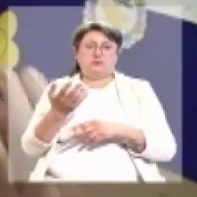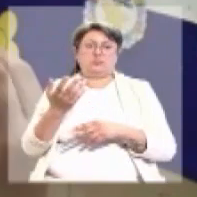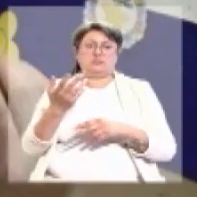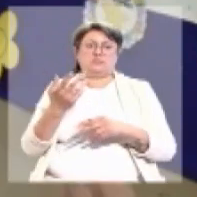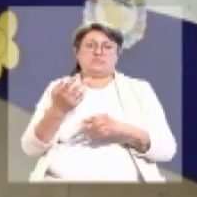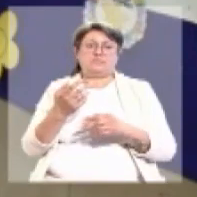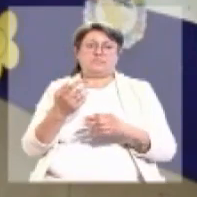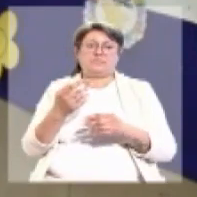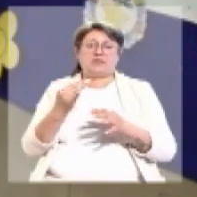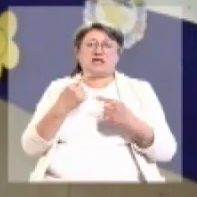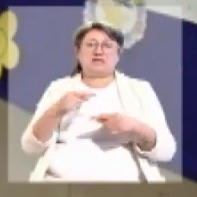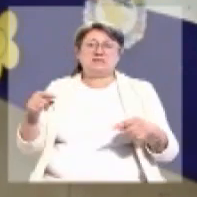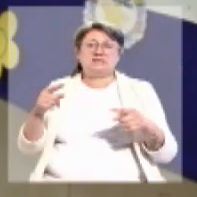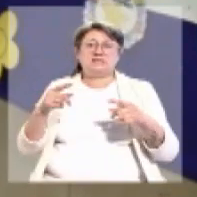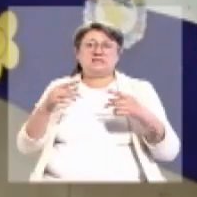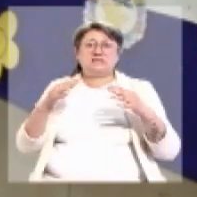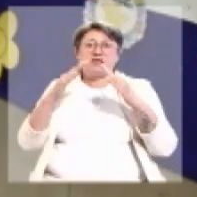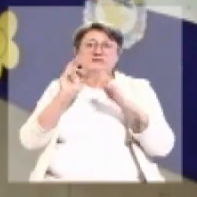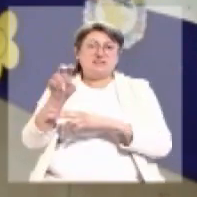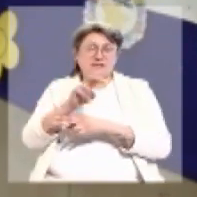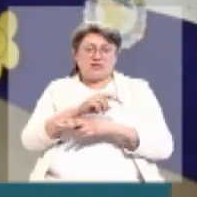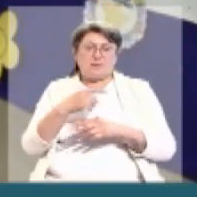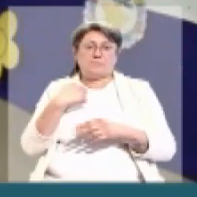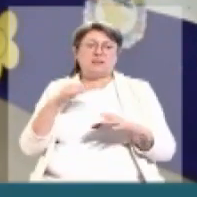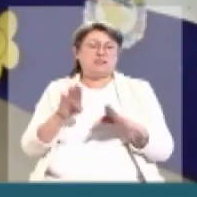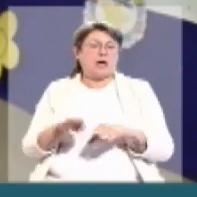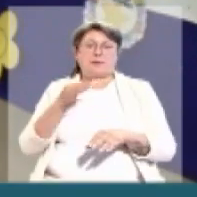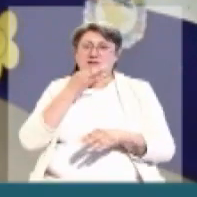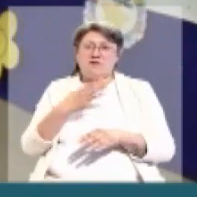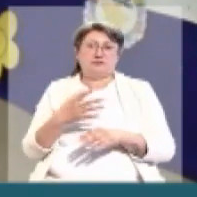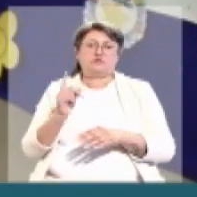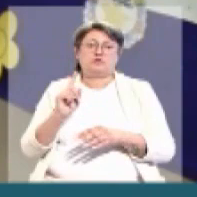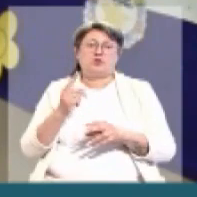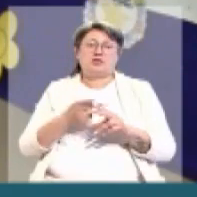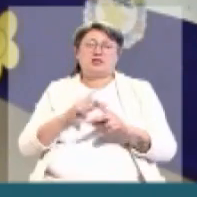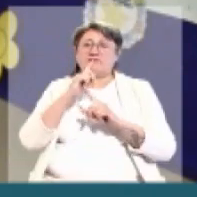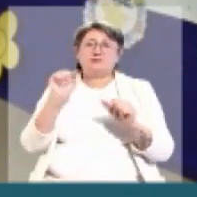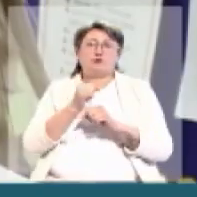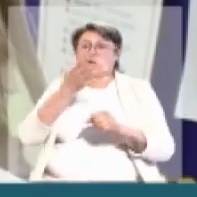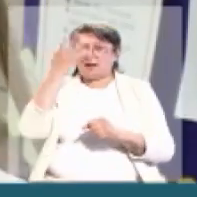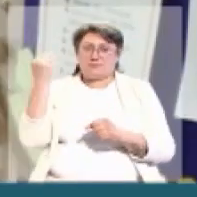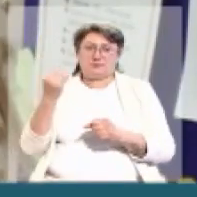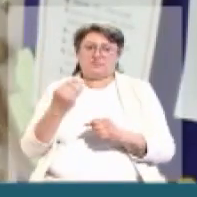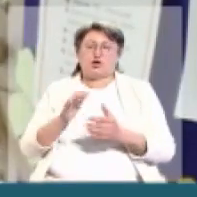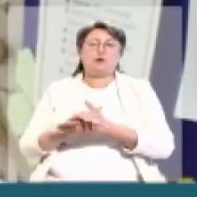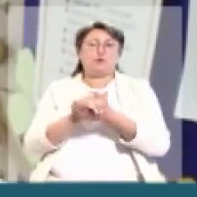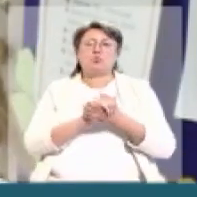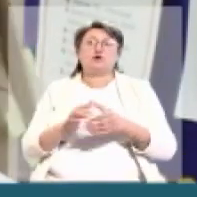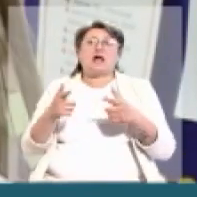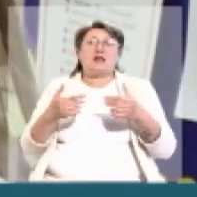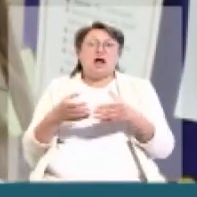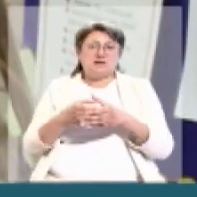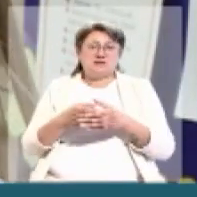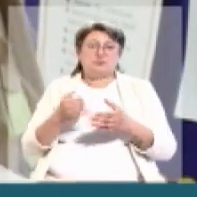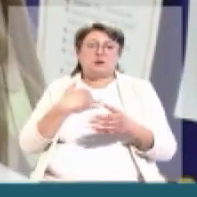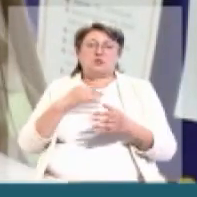эти различные заведения ходили. Мне так понравилось, то, что это невозможно забыть. Дружный класс,